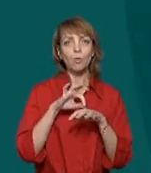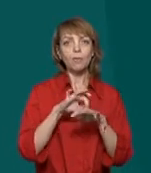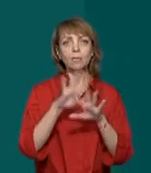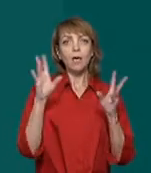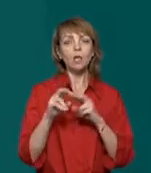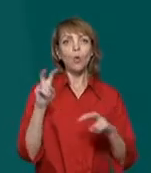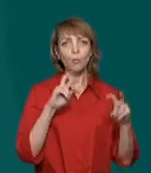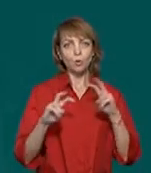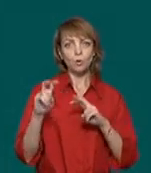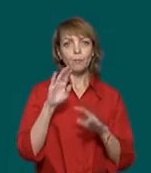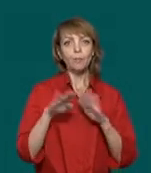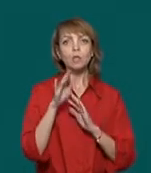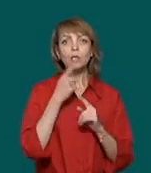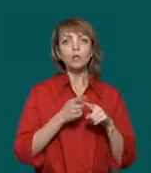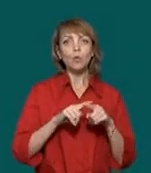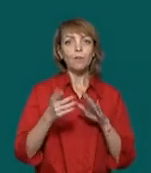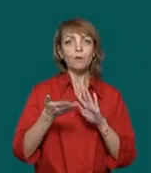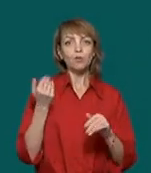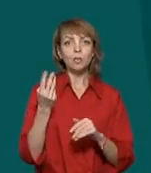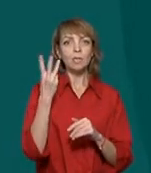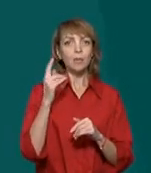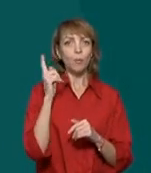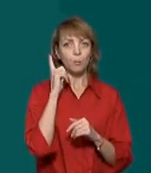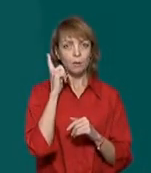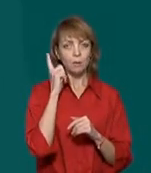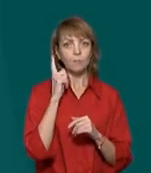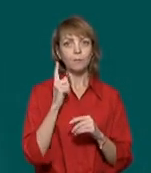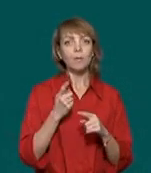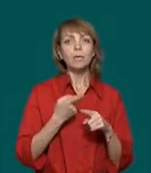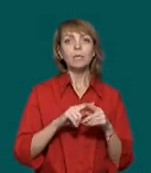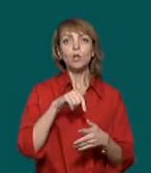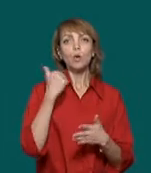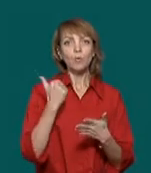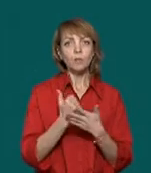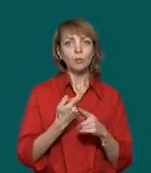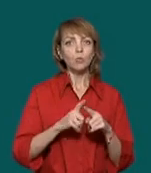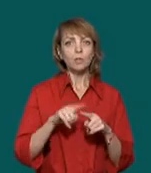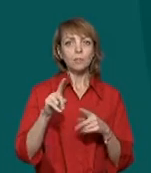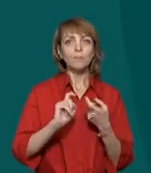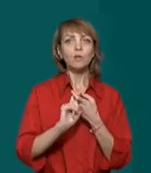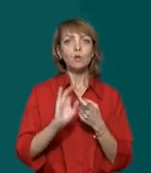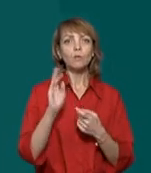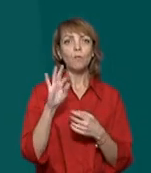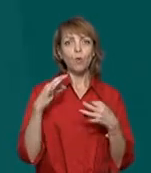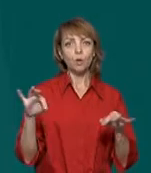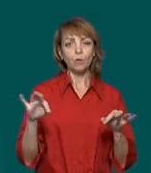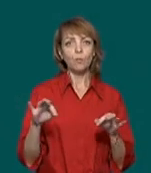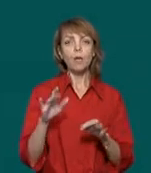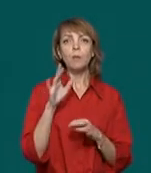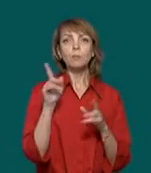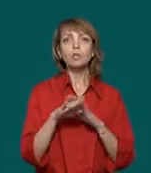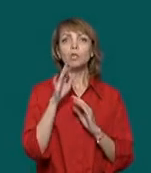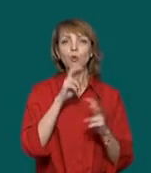загальний обшук. І під час цього вилучили 3 мобільних телефони. Це найголовніше, бо це ж зв'язок з волею. Під час